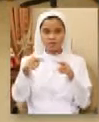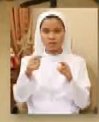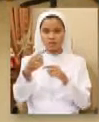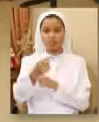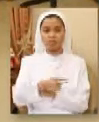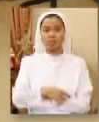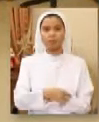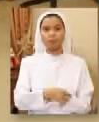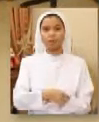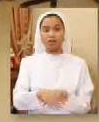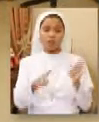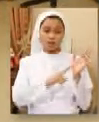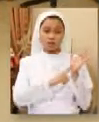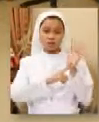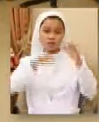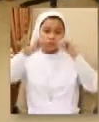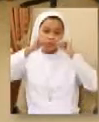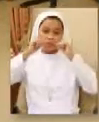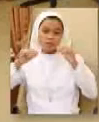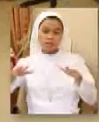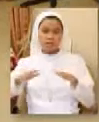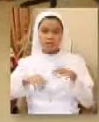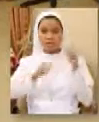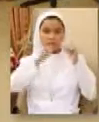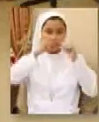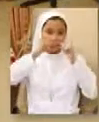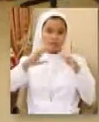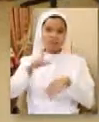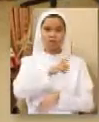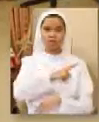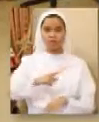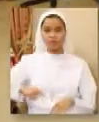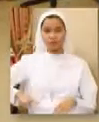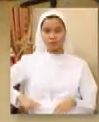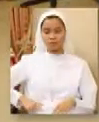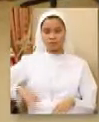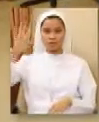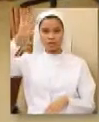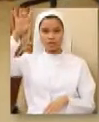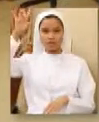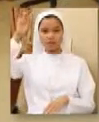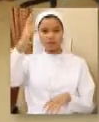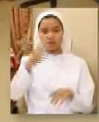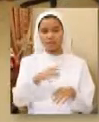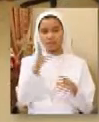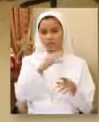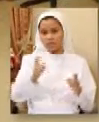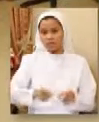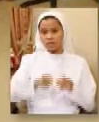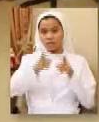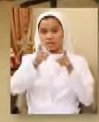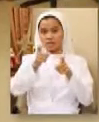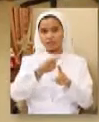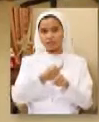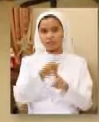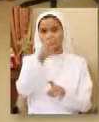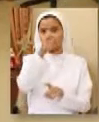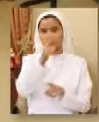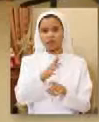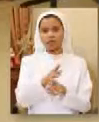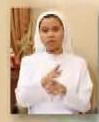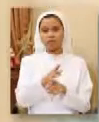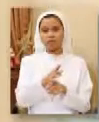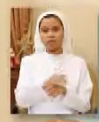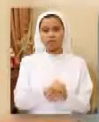nagpapahayag ng blessing ng kagurong na, bendisyon ng kagurong na para sa bambang. Biyaya yan, regalo, no? Na itinatawag ng Diyos sa, para